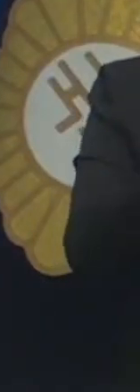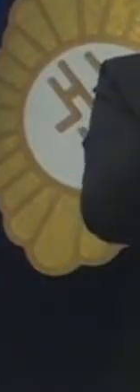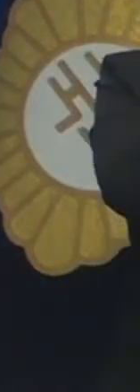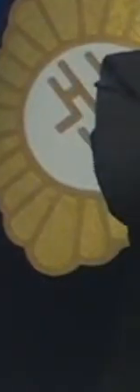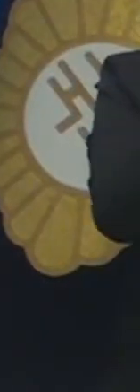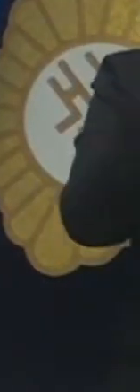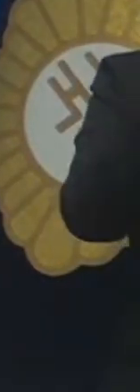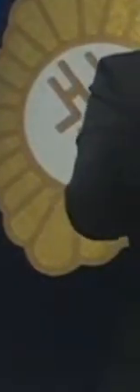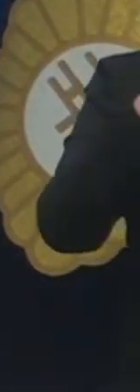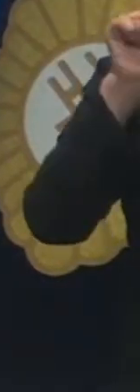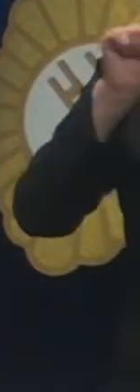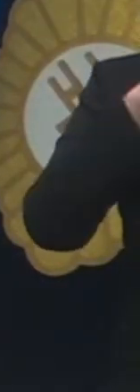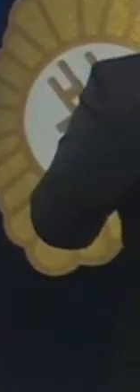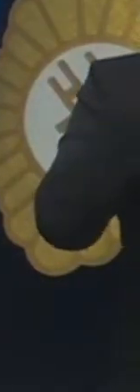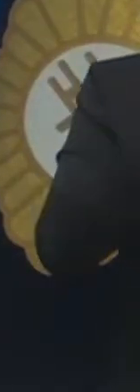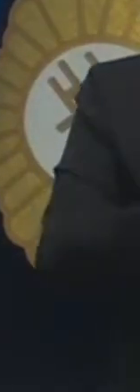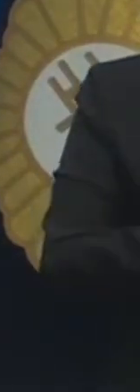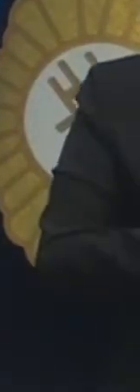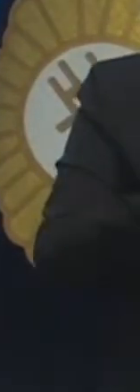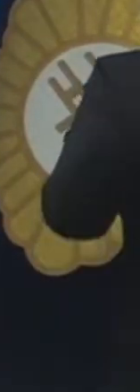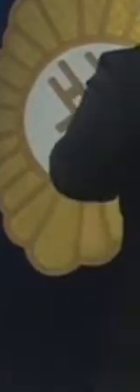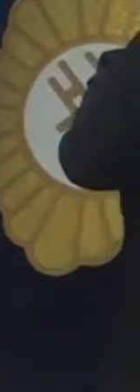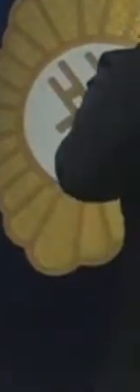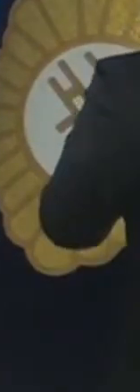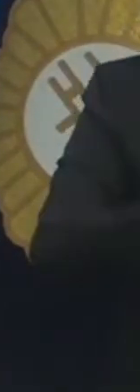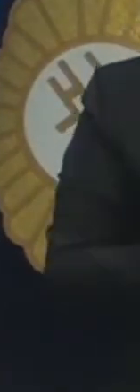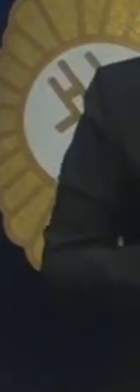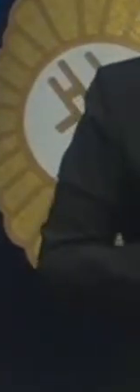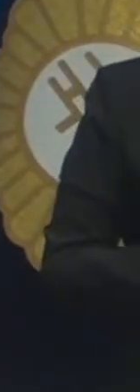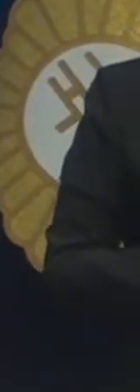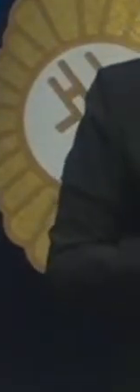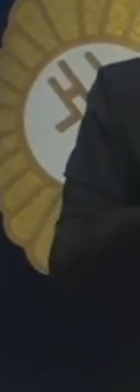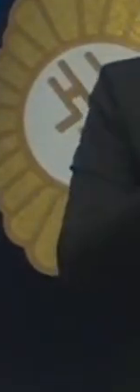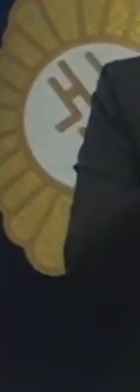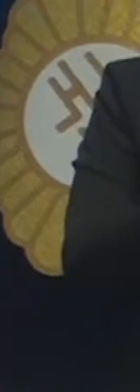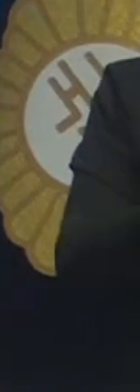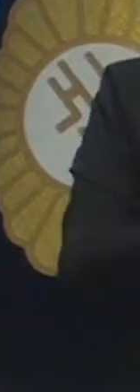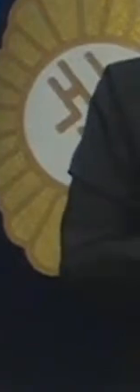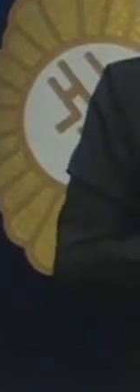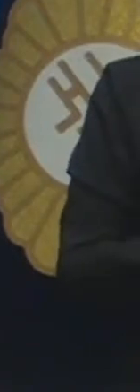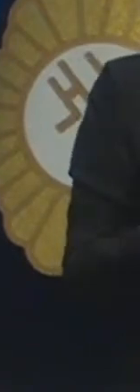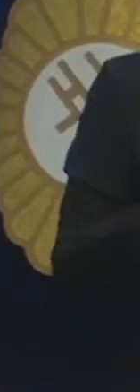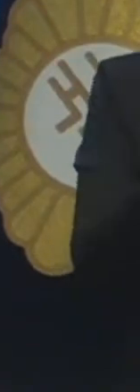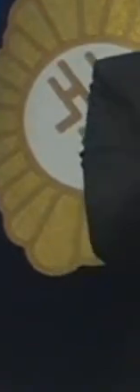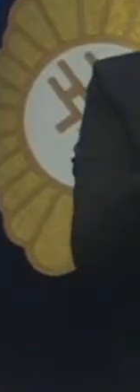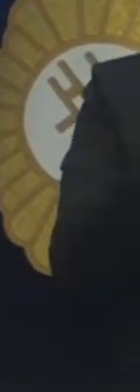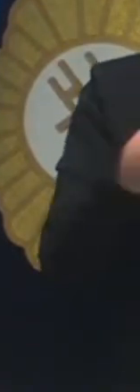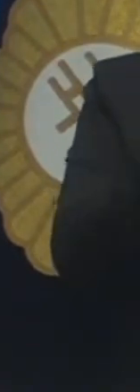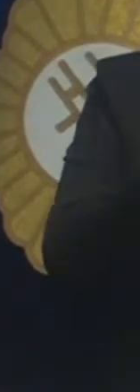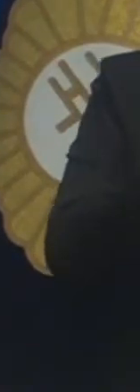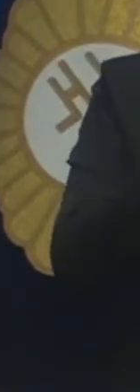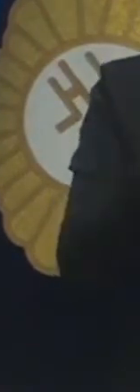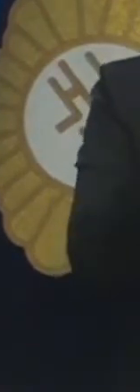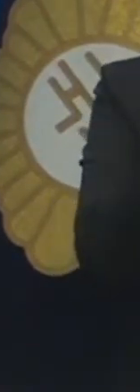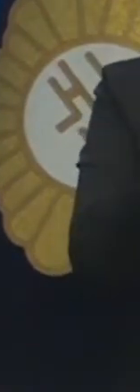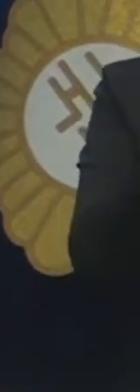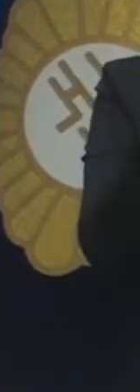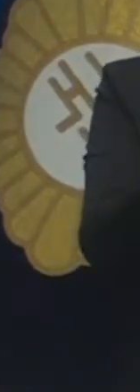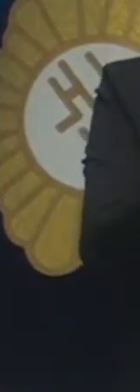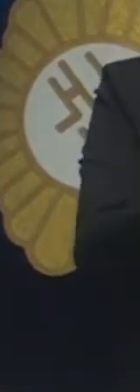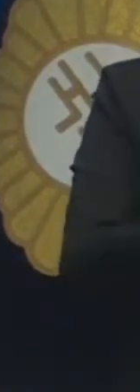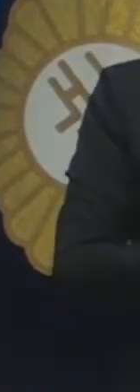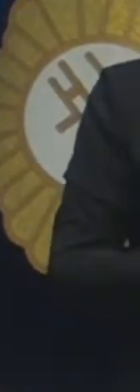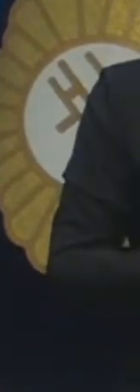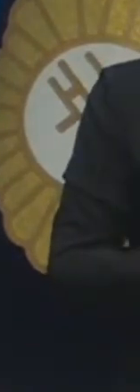M&A라는 청산을 위한 전략만을 고수하고 있습니다. 이는 마트 노조가 우려했던 엑시트의 시나리오와 정확히